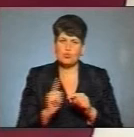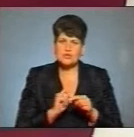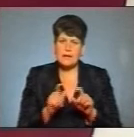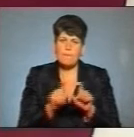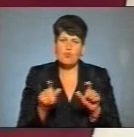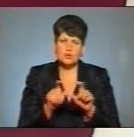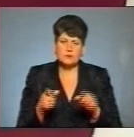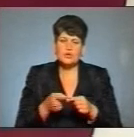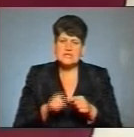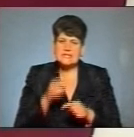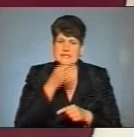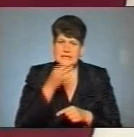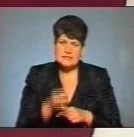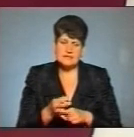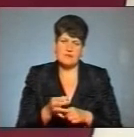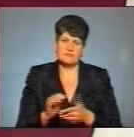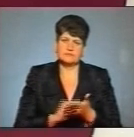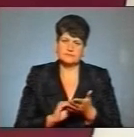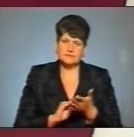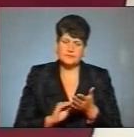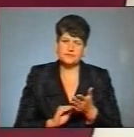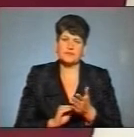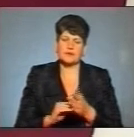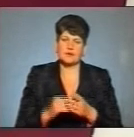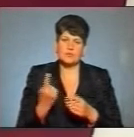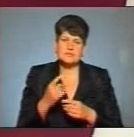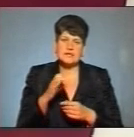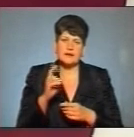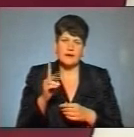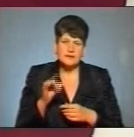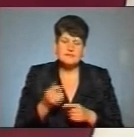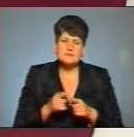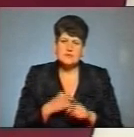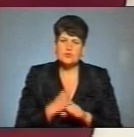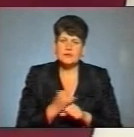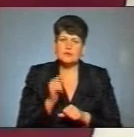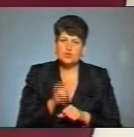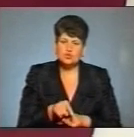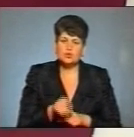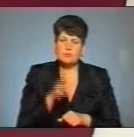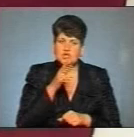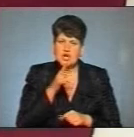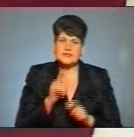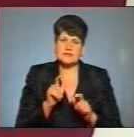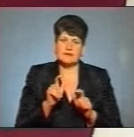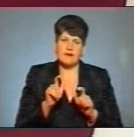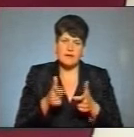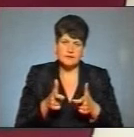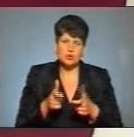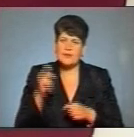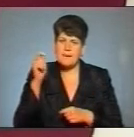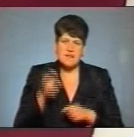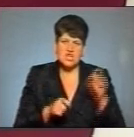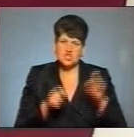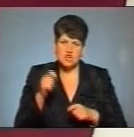це повідомив речник Нацполіції області Сергій Крета. За його словами, це зробили, щоб під час карантину до лаври не приїжджали